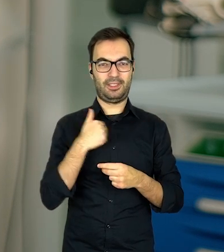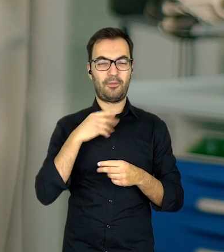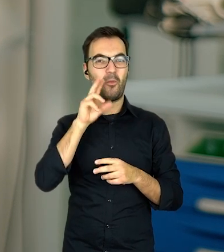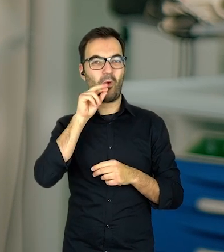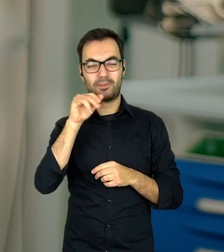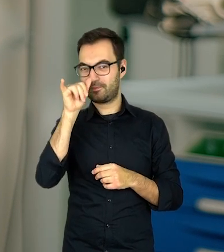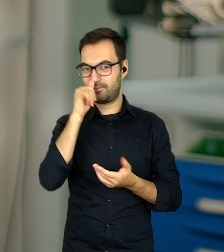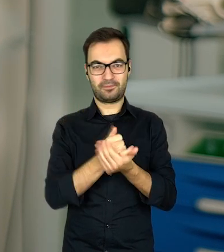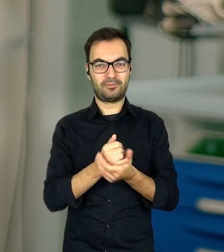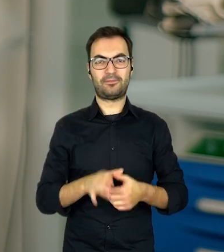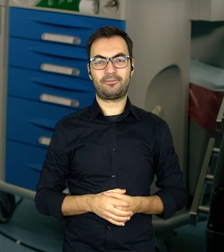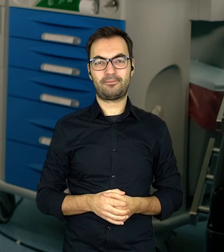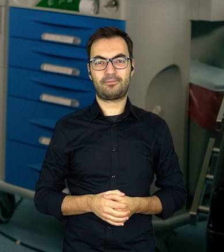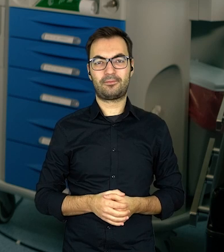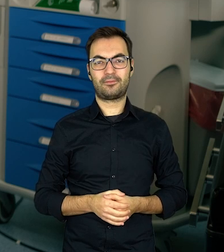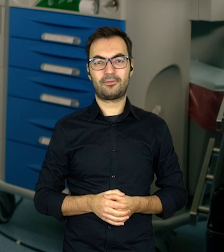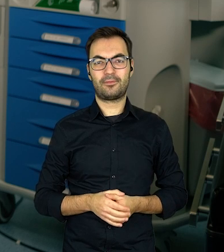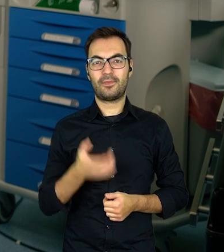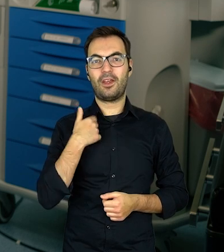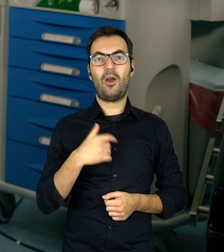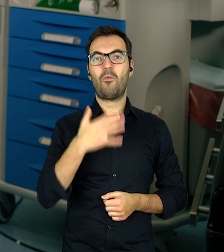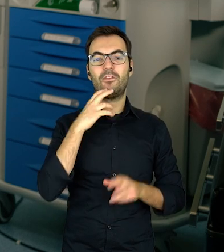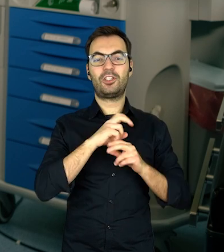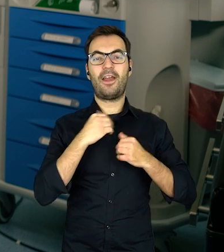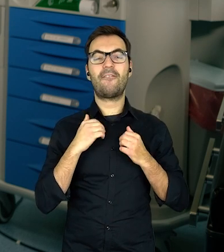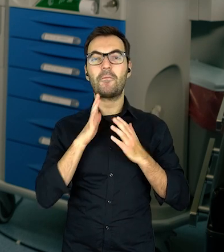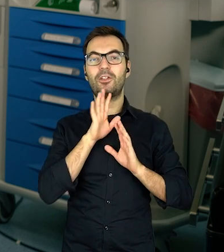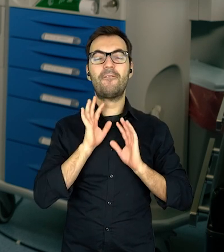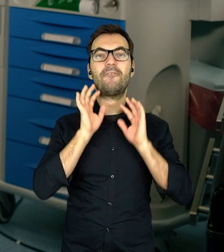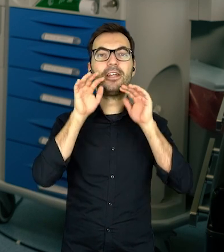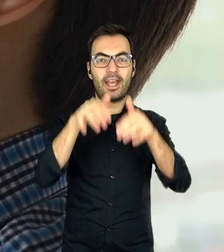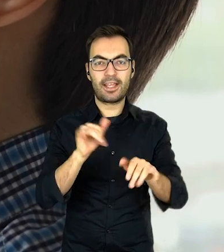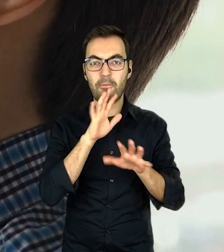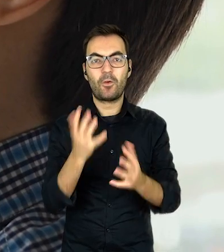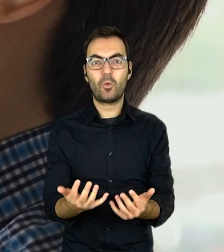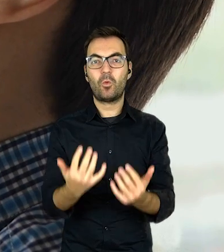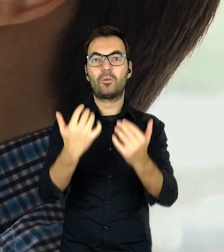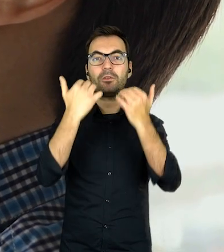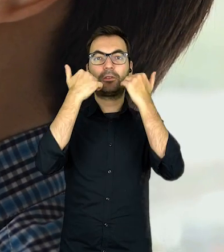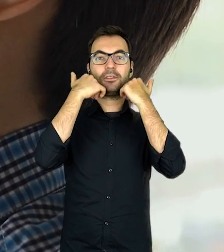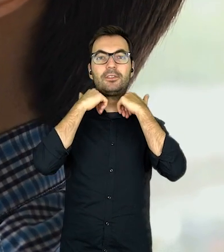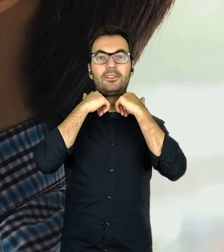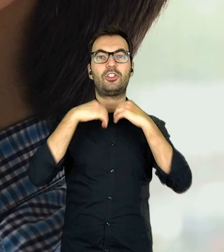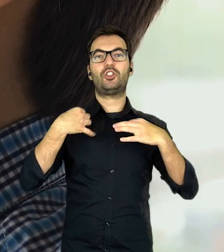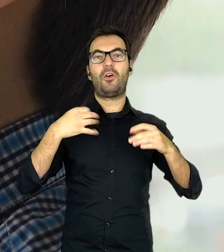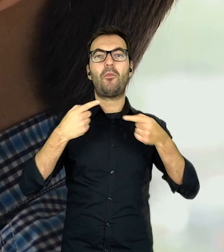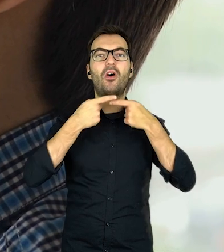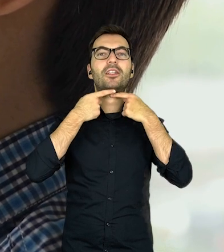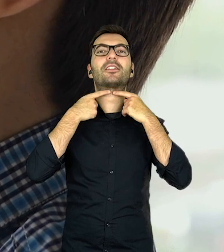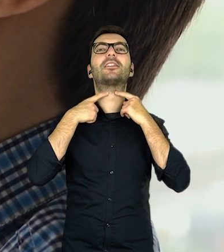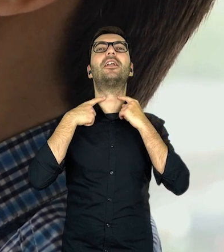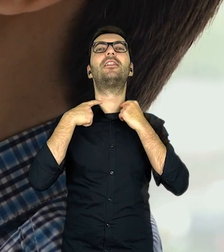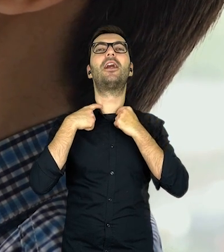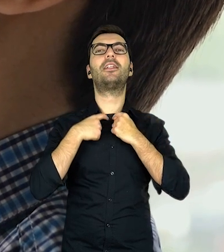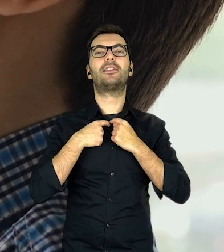dźwięków przypominających naszą mowę. Mówimy z reguły podczas wydechu. Gdy wdychamy powietrze, przepływa ono swobodnie